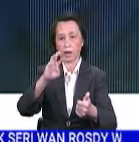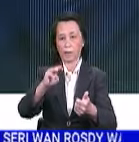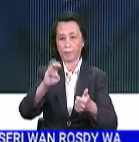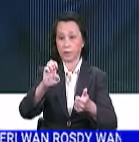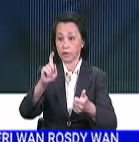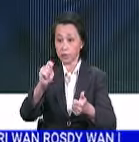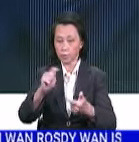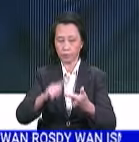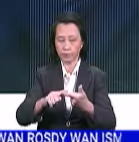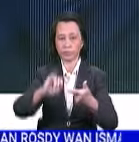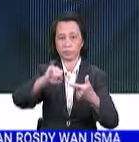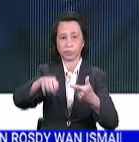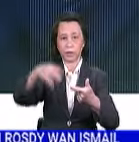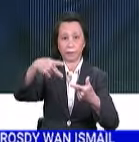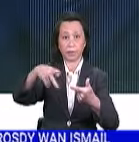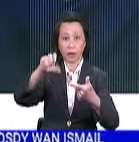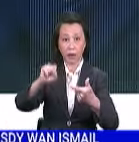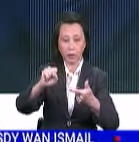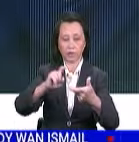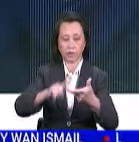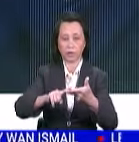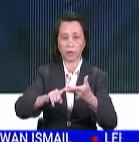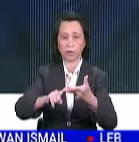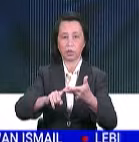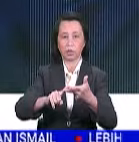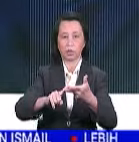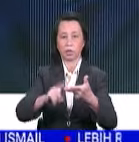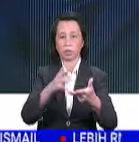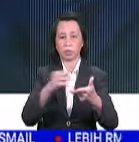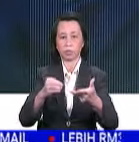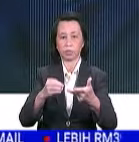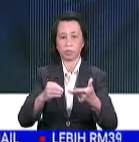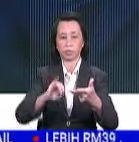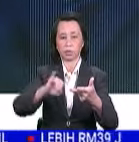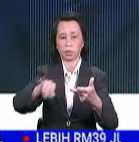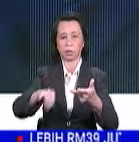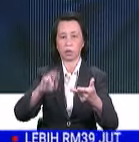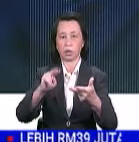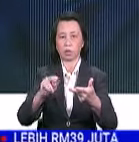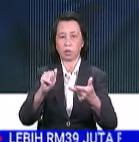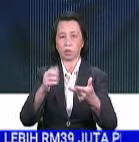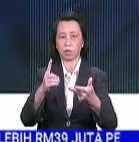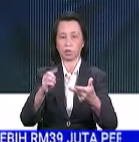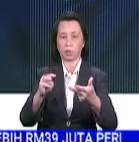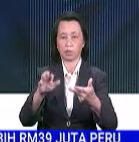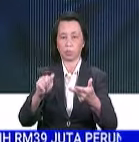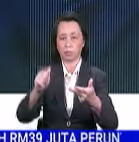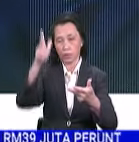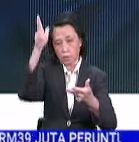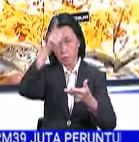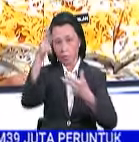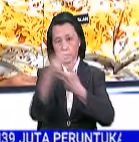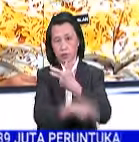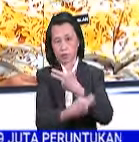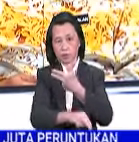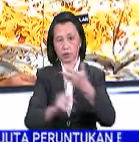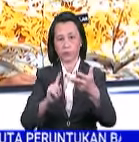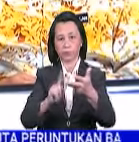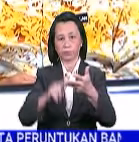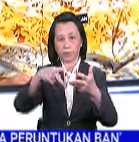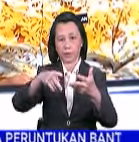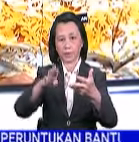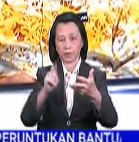Meteorologi, Jabatan Pengairan dan Saliran JPS, Jawatankuasa Bencana Peringkat Negeri, Kerajaan Tempatan dan